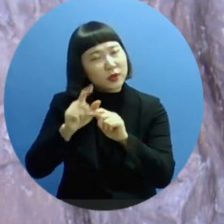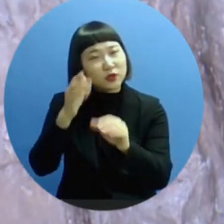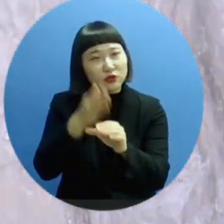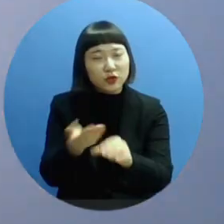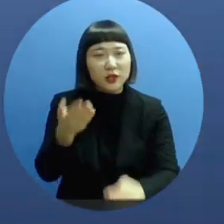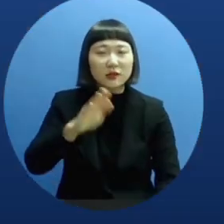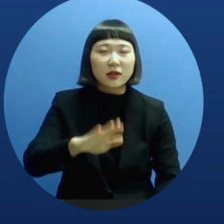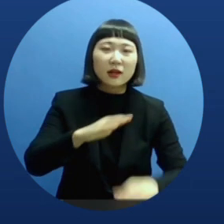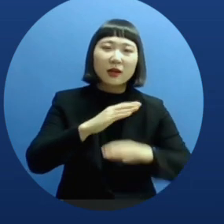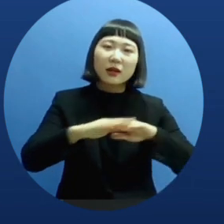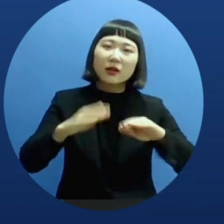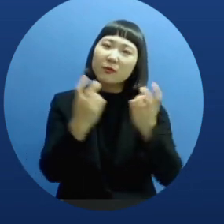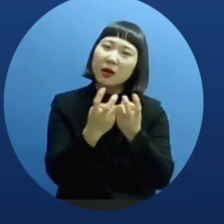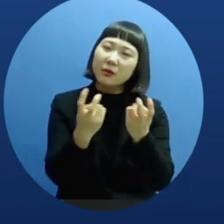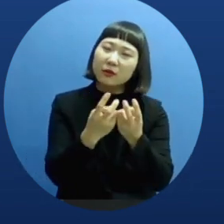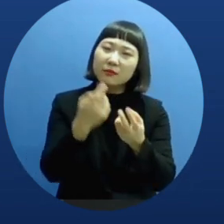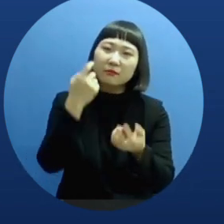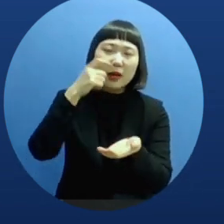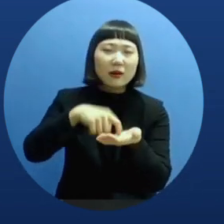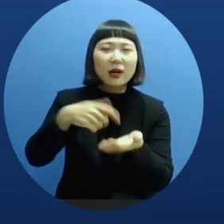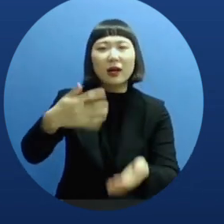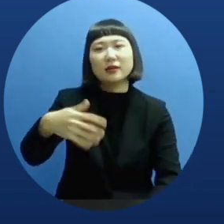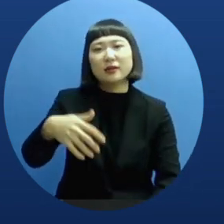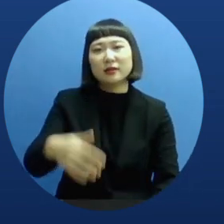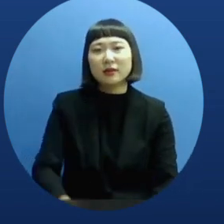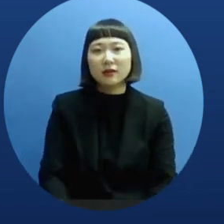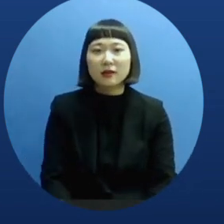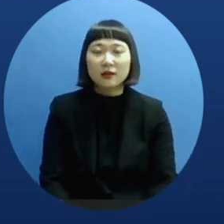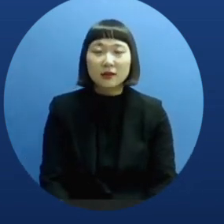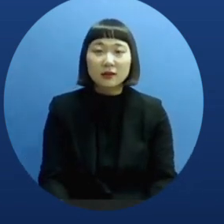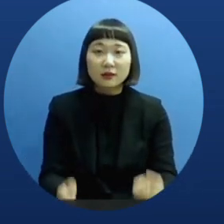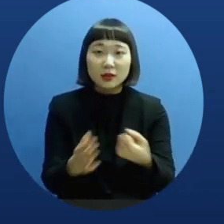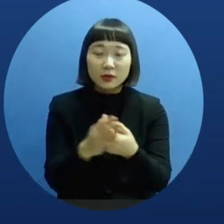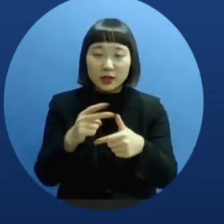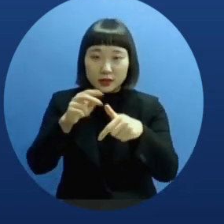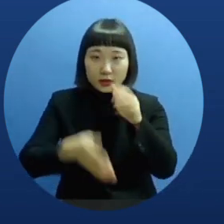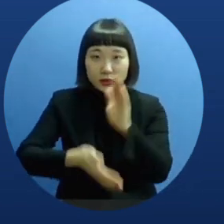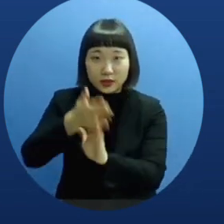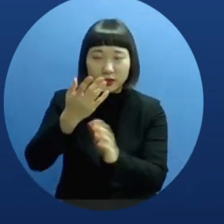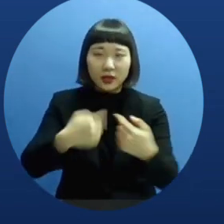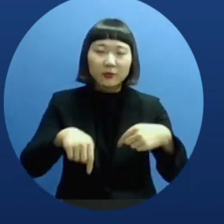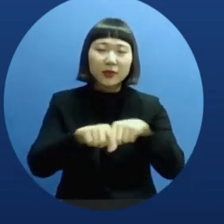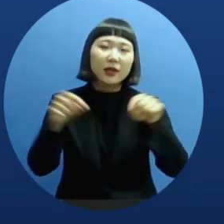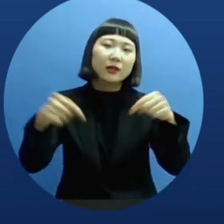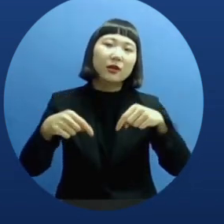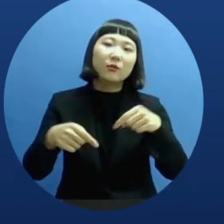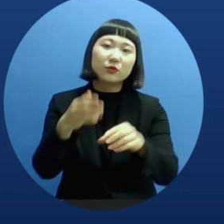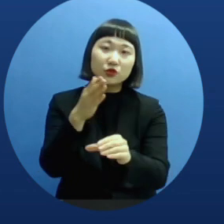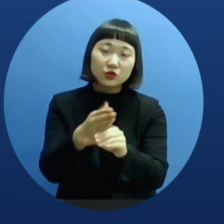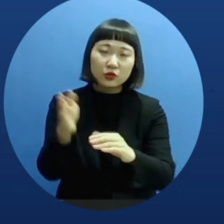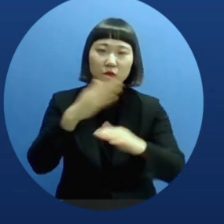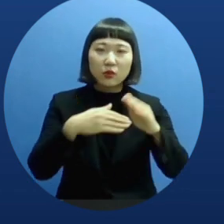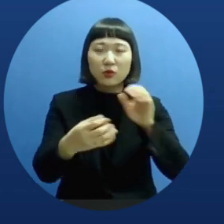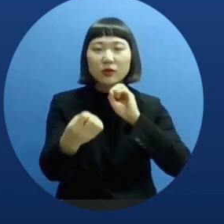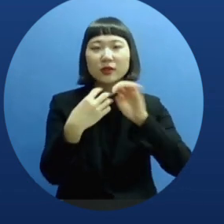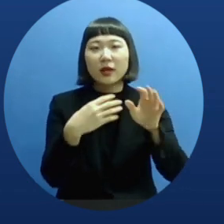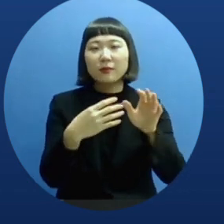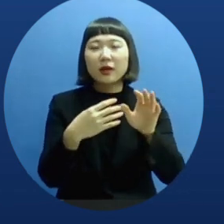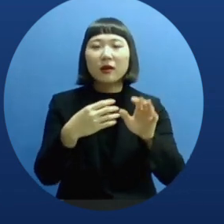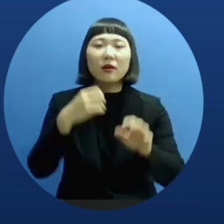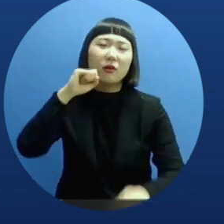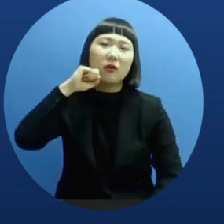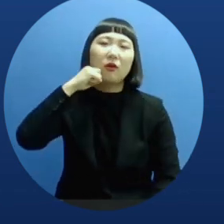겁니다. 보훈처는 어떤 방향으로 할지 인천시와 협의하고 있다며 공식적인 답변은 드리기